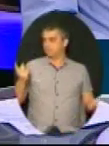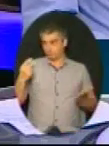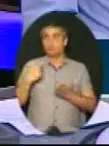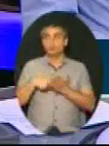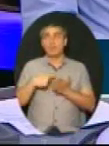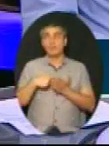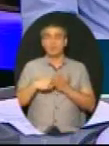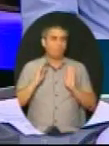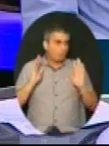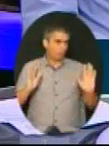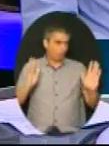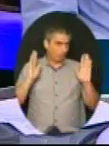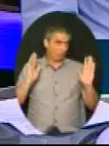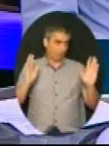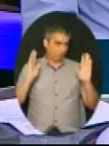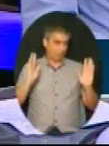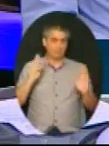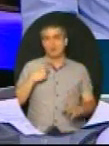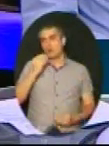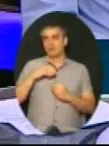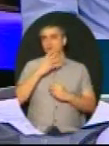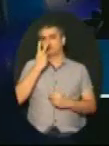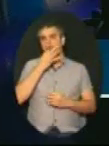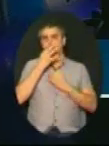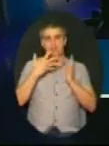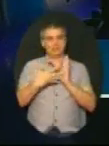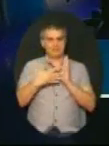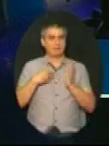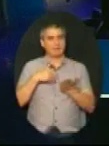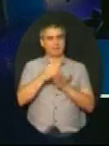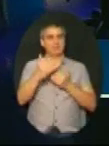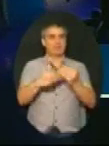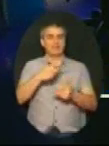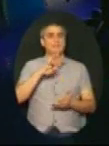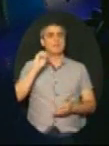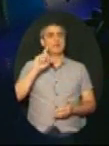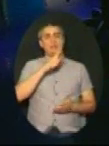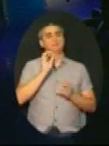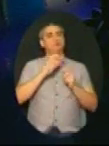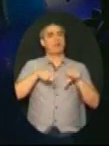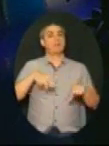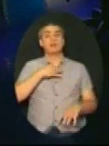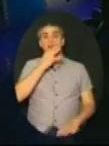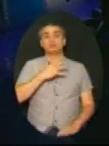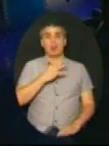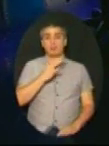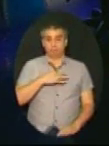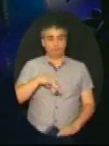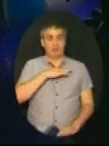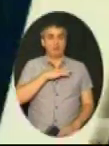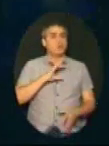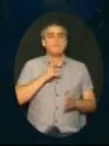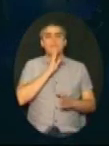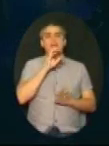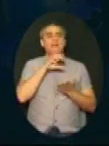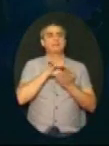מחיר יקר. לא כל כך כבד. בואו נלך על עוד שתי שאלות סקר ונתחיל להתקדם. מנחם לזר עבור פאנל שאל עבורנו, מה הבעיה